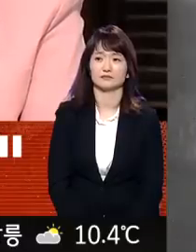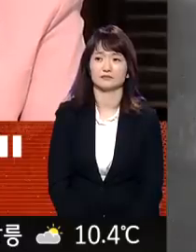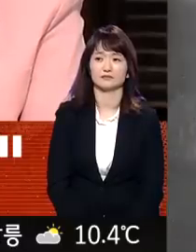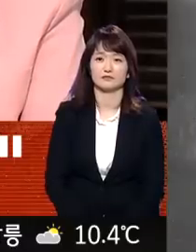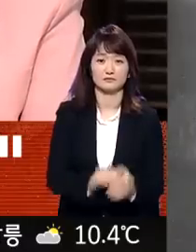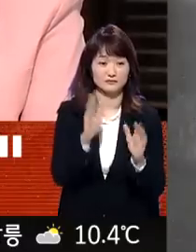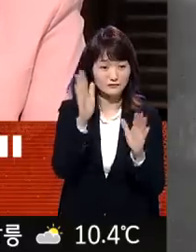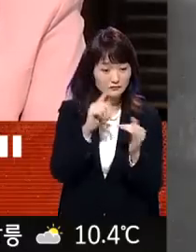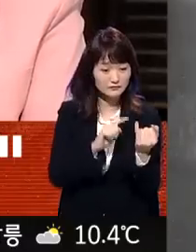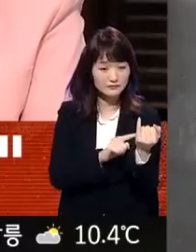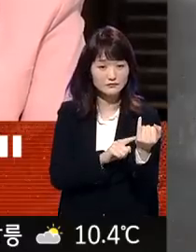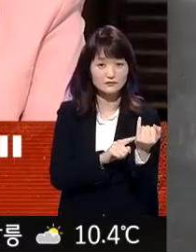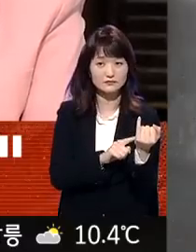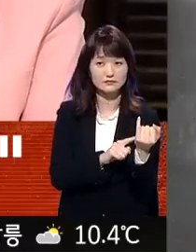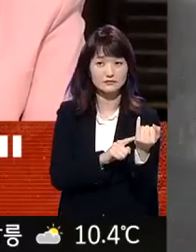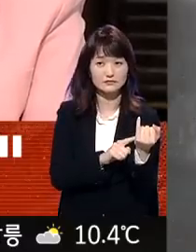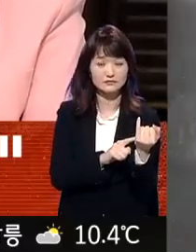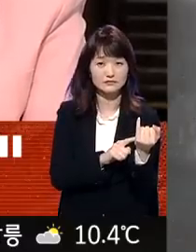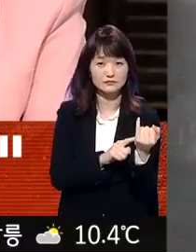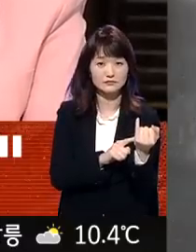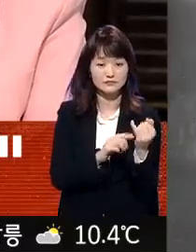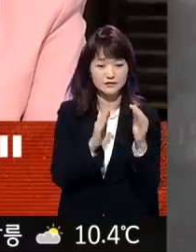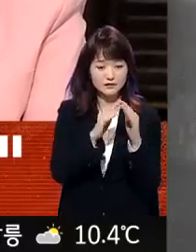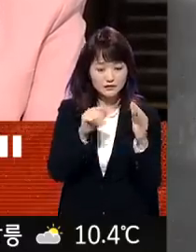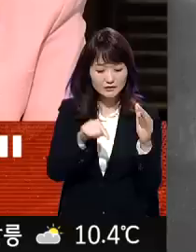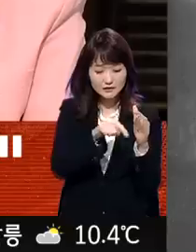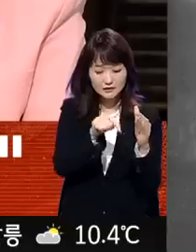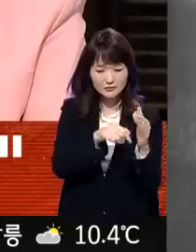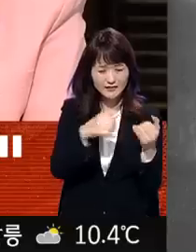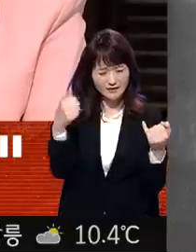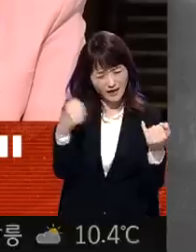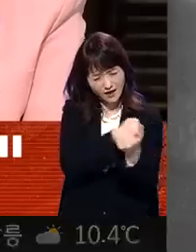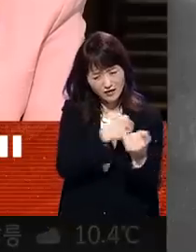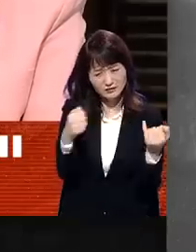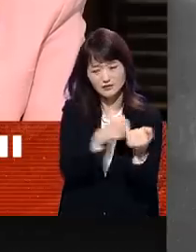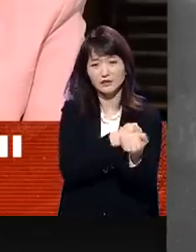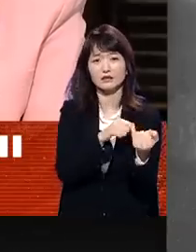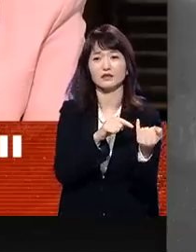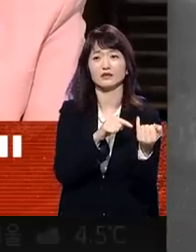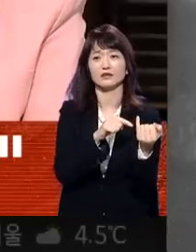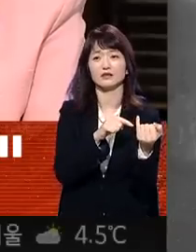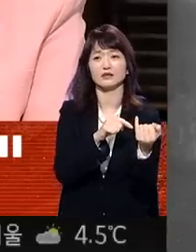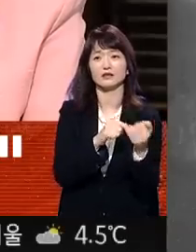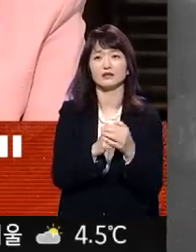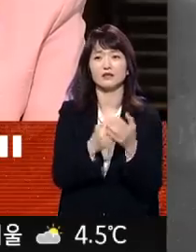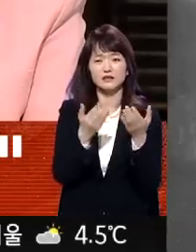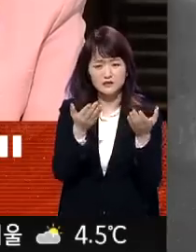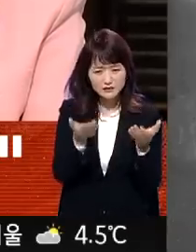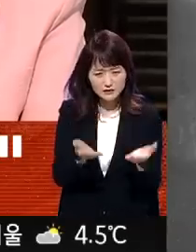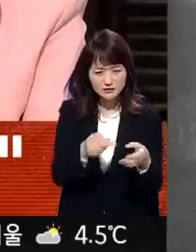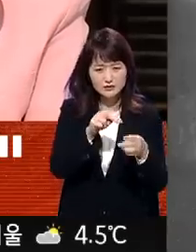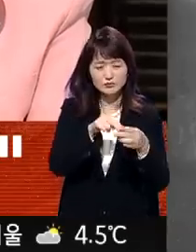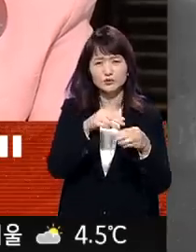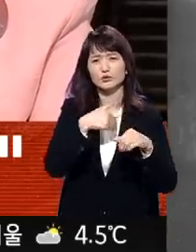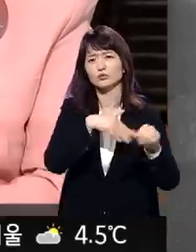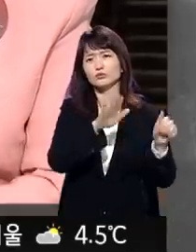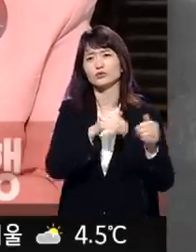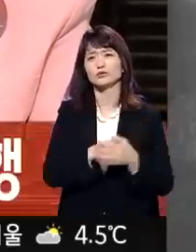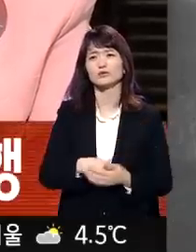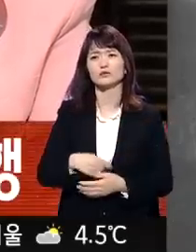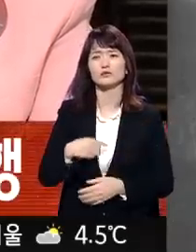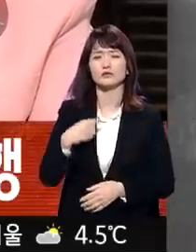아이가 이제 학대 집안에서 학대를 당했어요. 그러면 쉼터로 보내야죠. 그렇죠. 그걸 왜